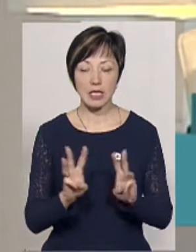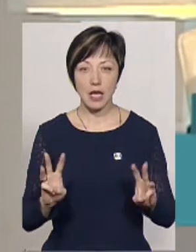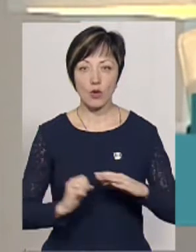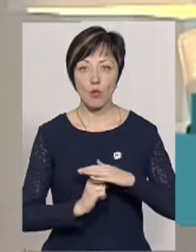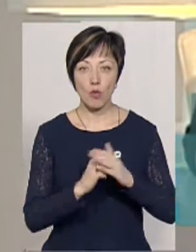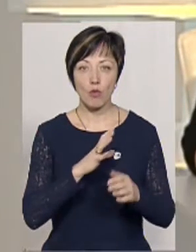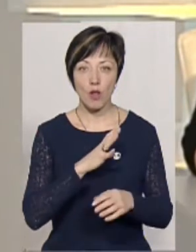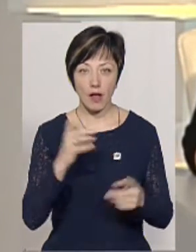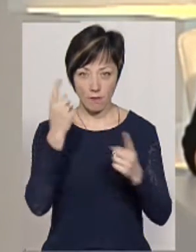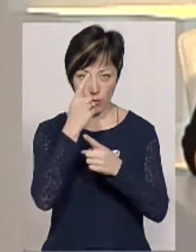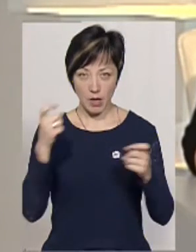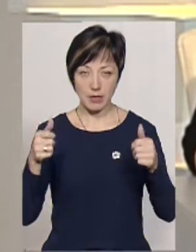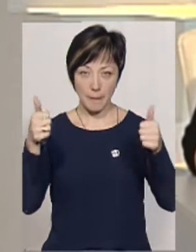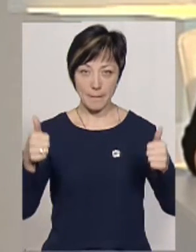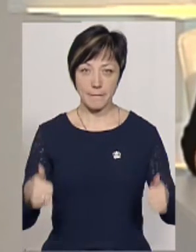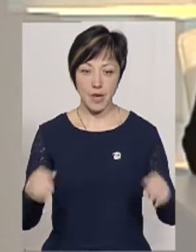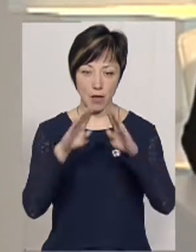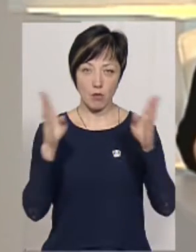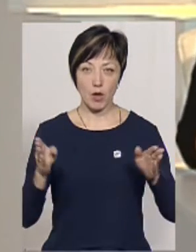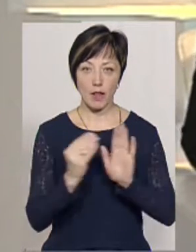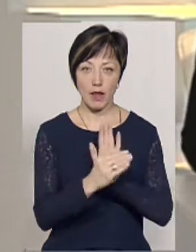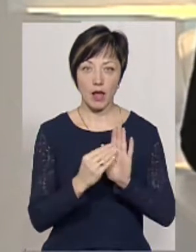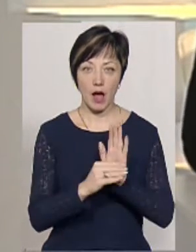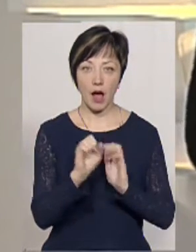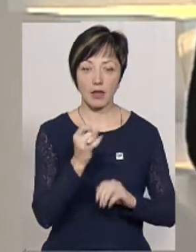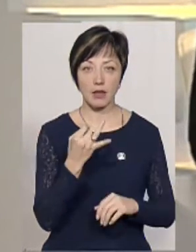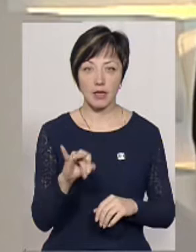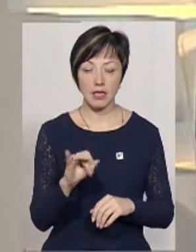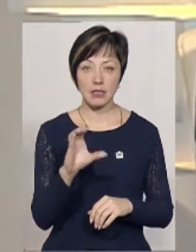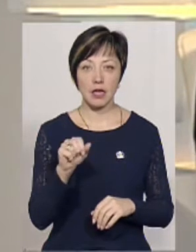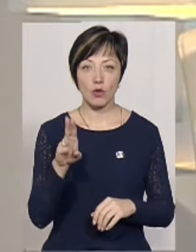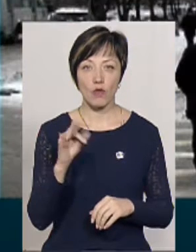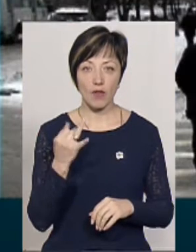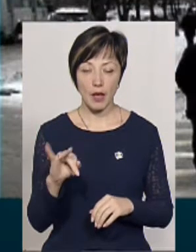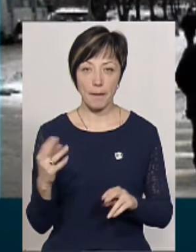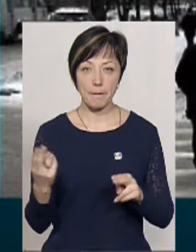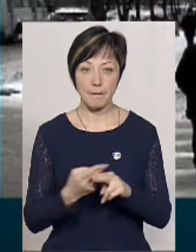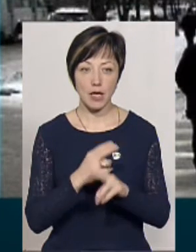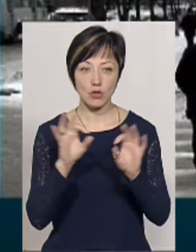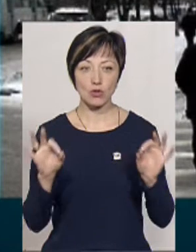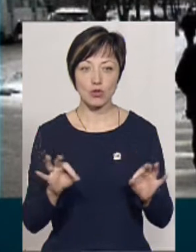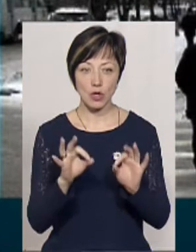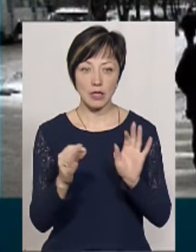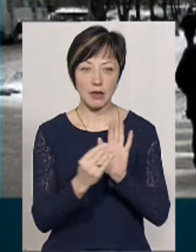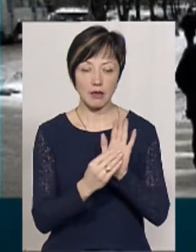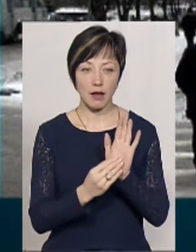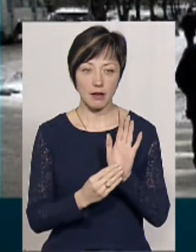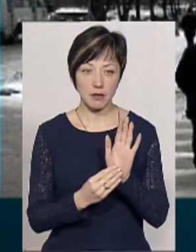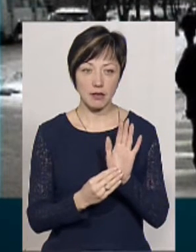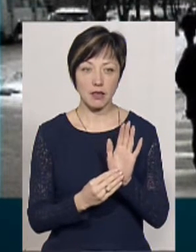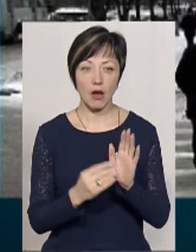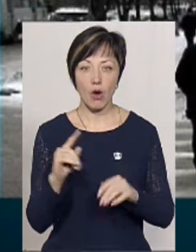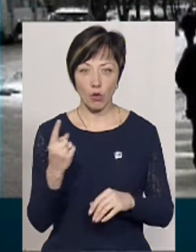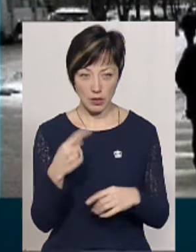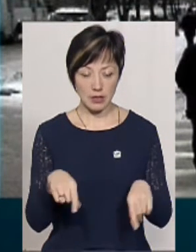інформація про білборд, виявлений у Шепетівці, з написом «Андрій Садовий, наступ 2019, без жодних вихідних даних».